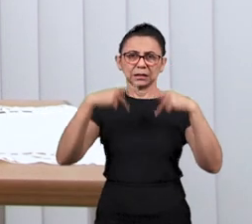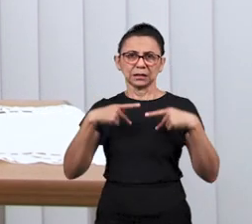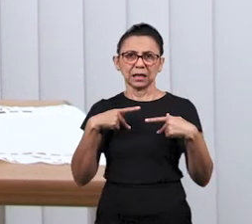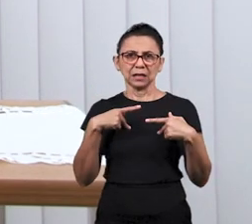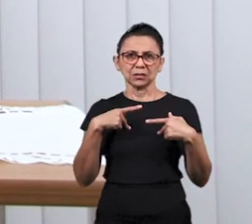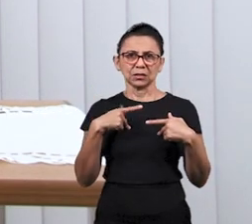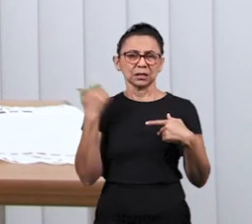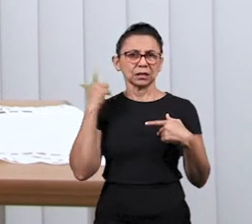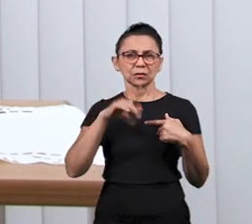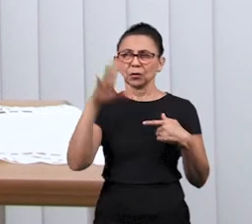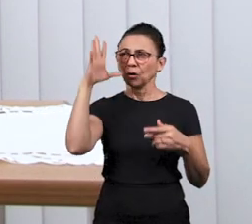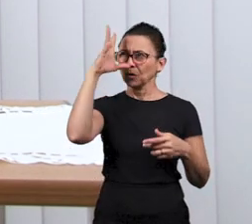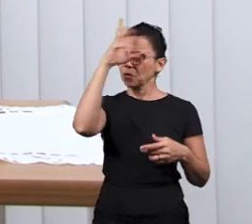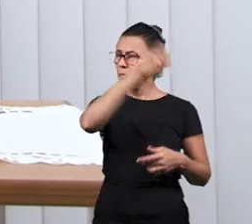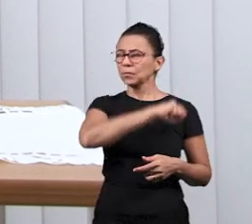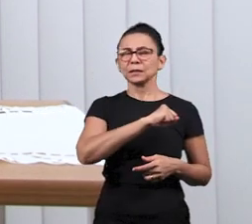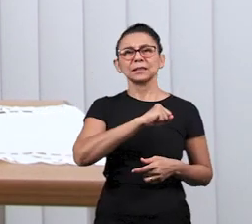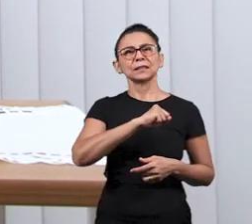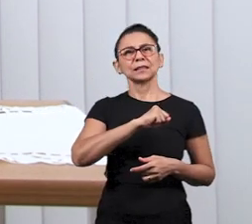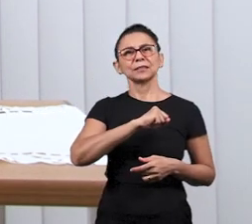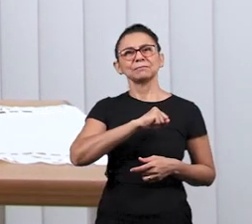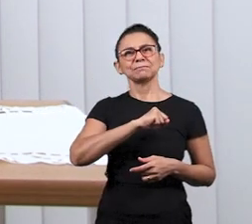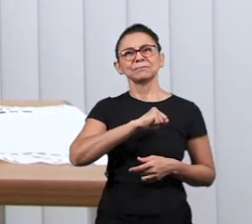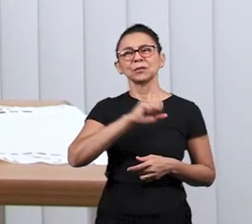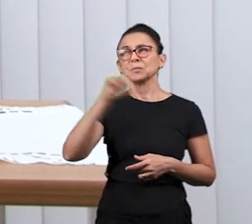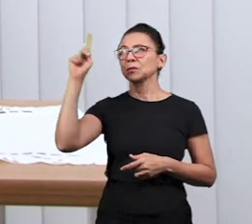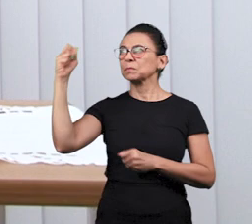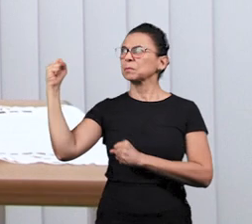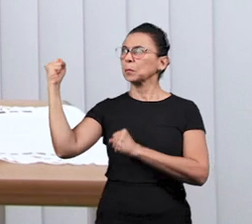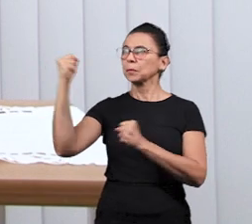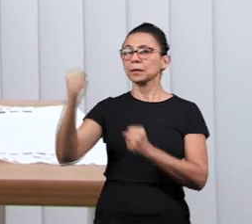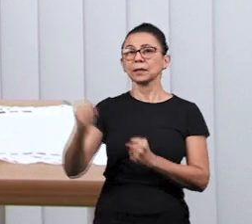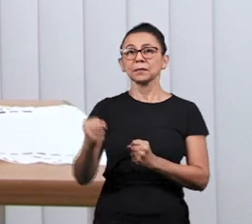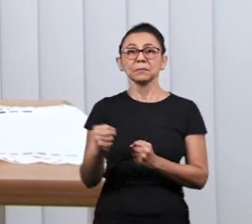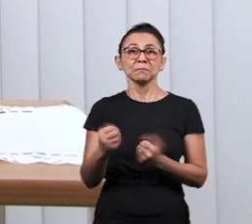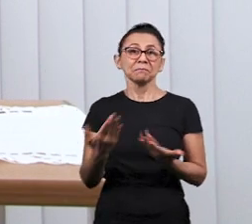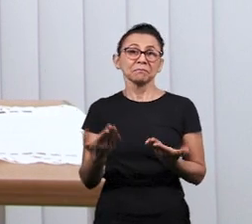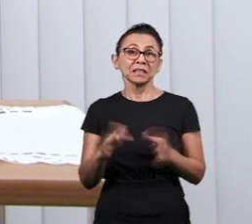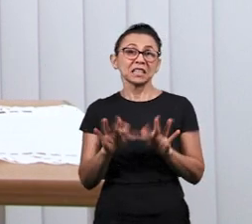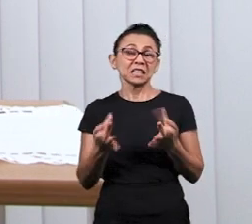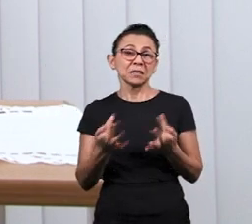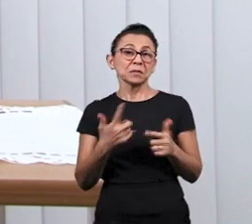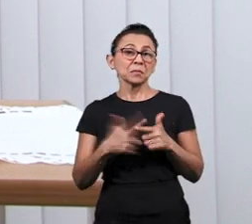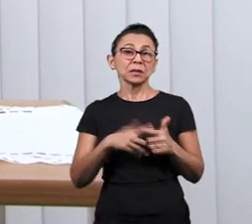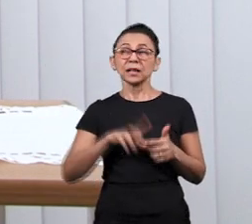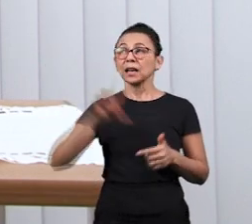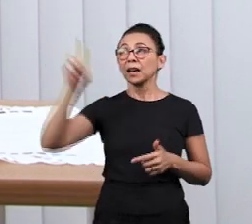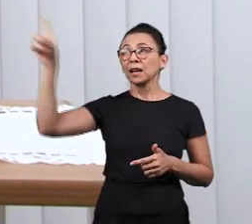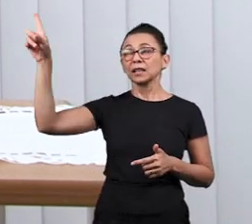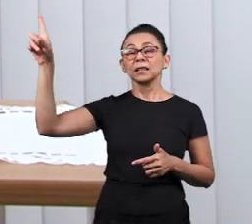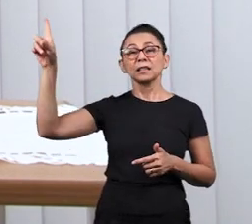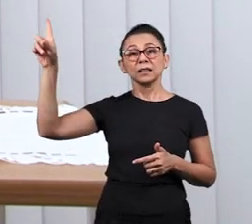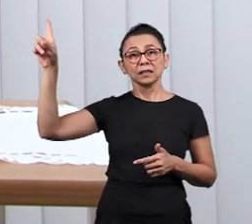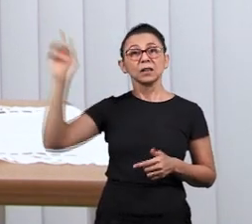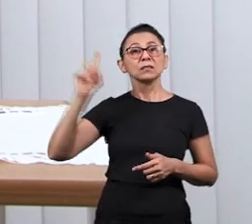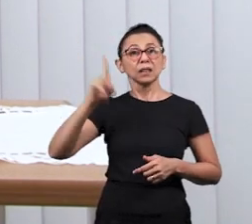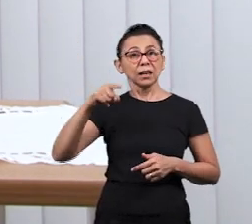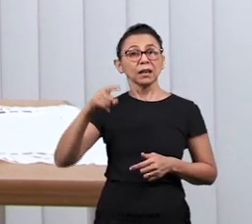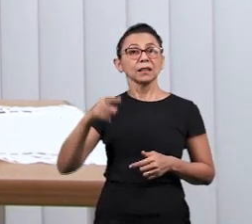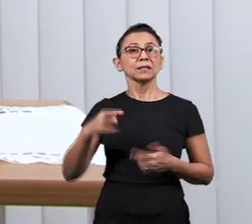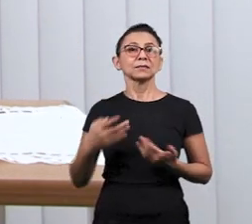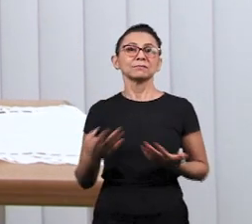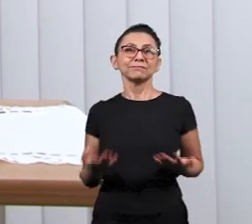И Он превосходит всякое понимание человеческое, потому что Он Бог. Итак, возлюбленный,